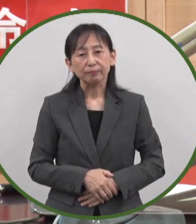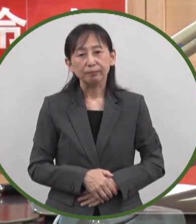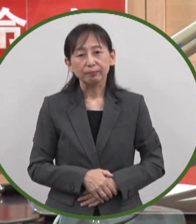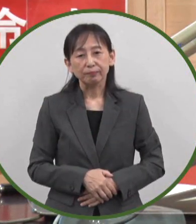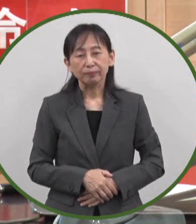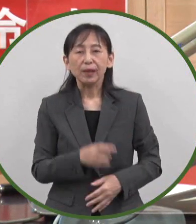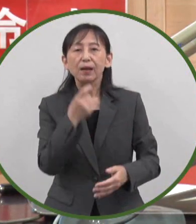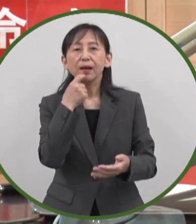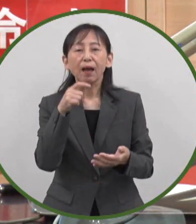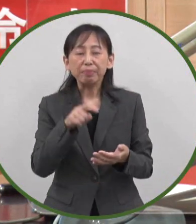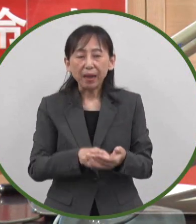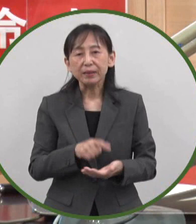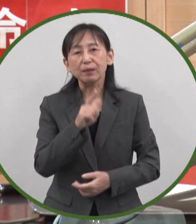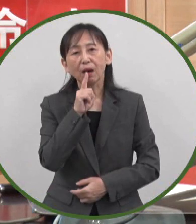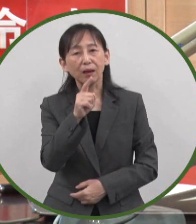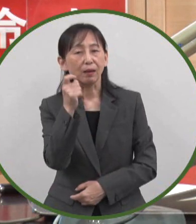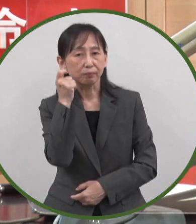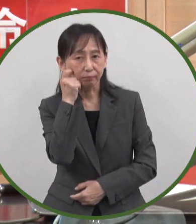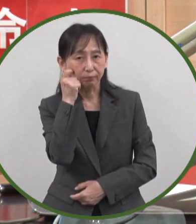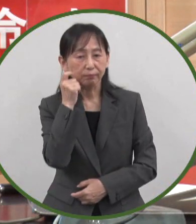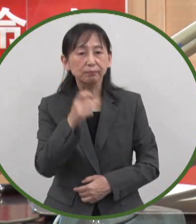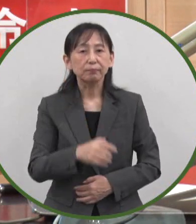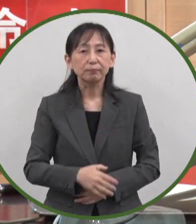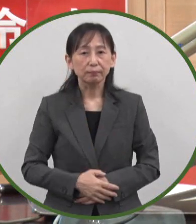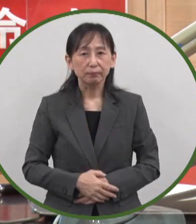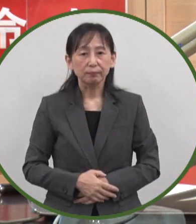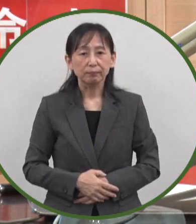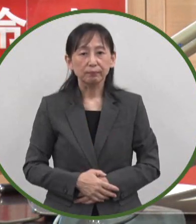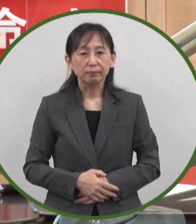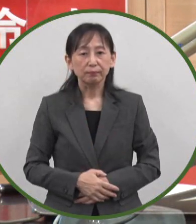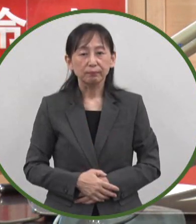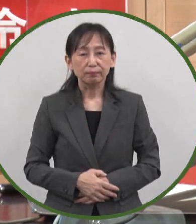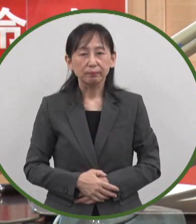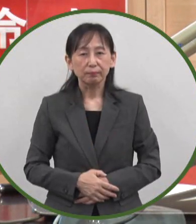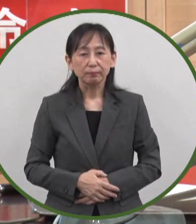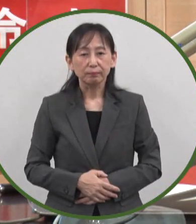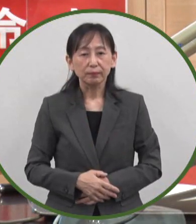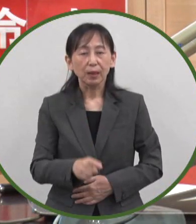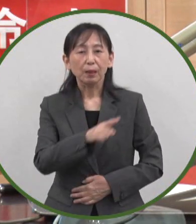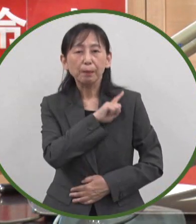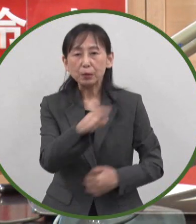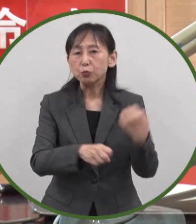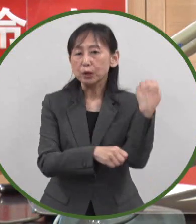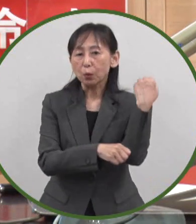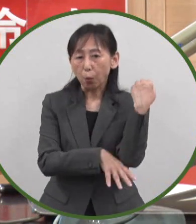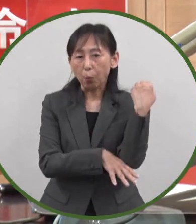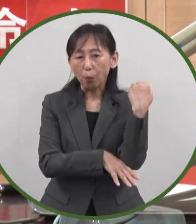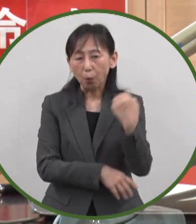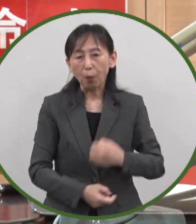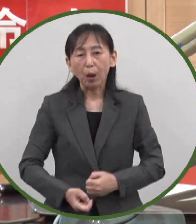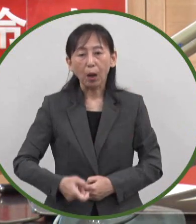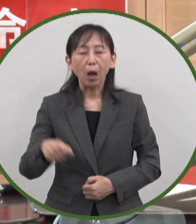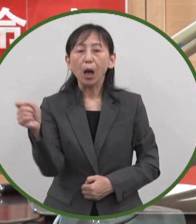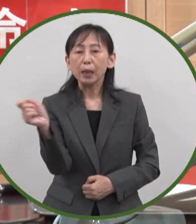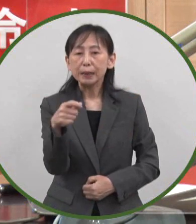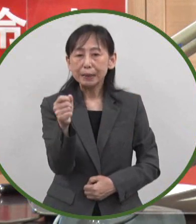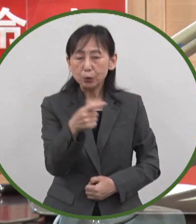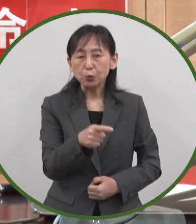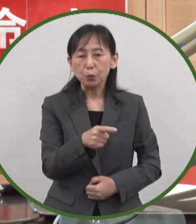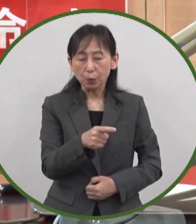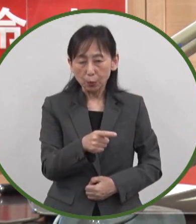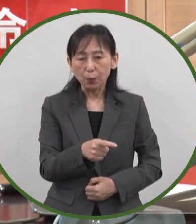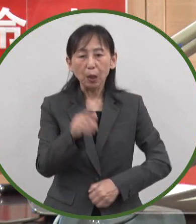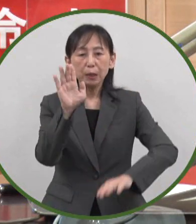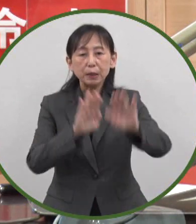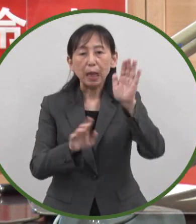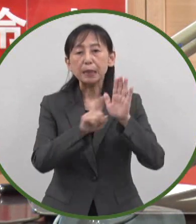一概になかなか言いにくいところはあるわけですが、まず基本的にはですね、緊急事態宣言というのはステージ4、